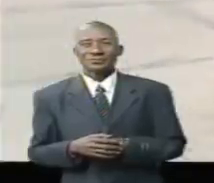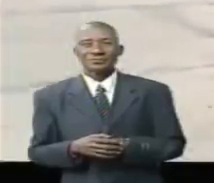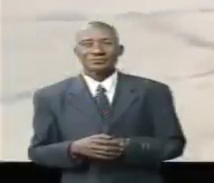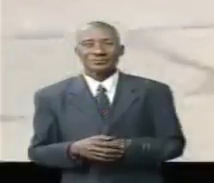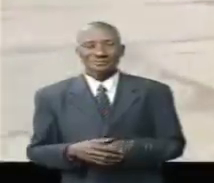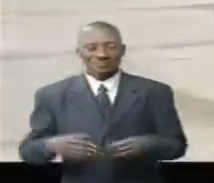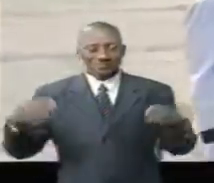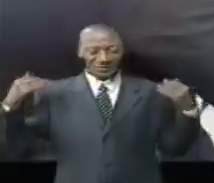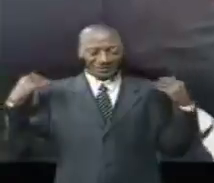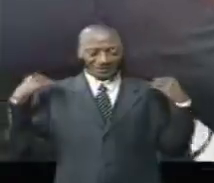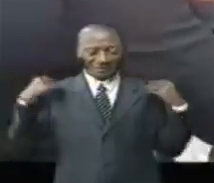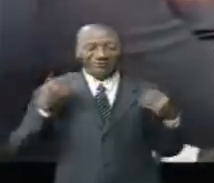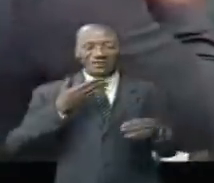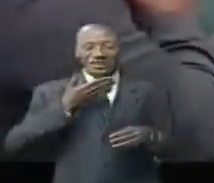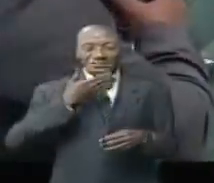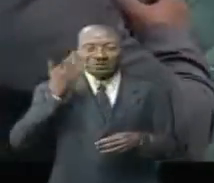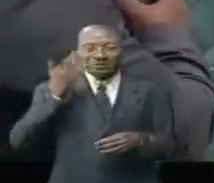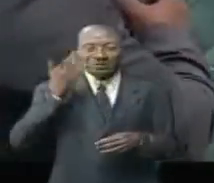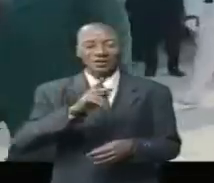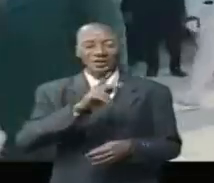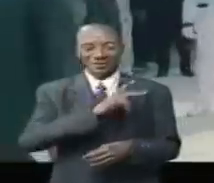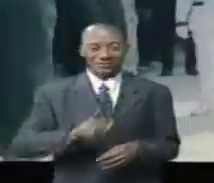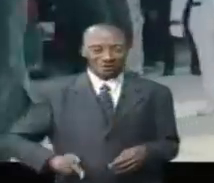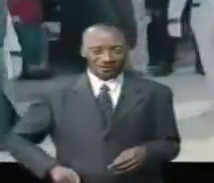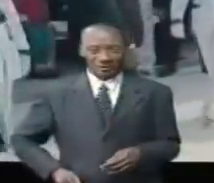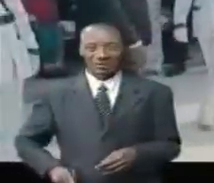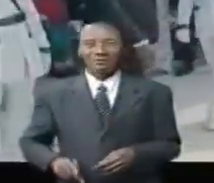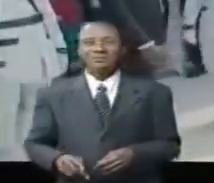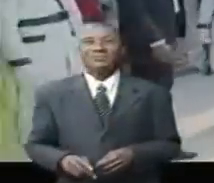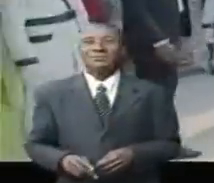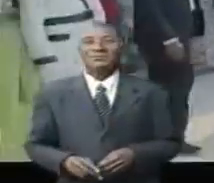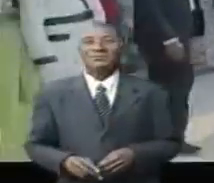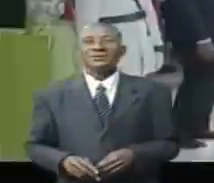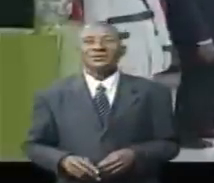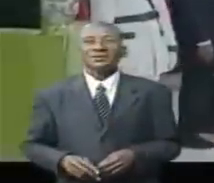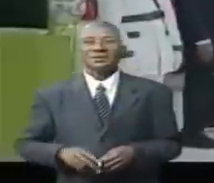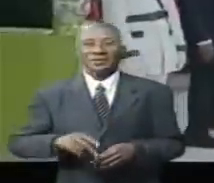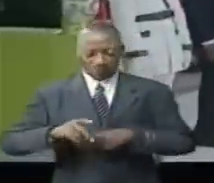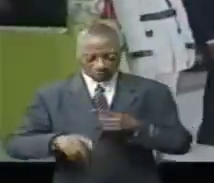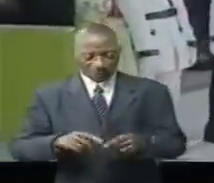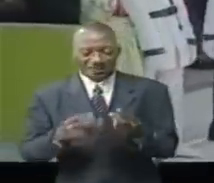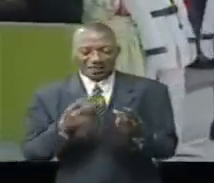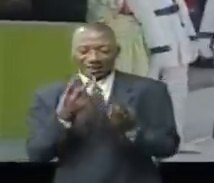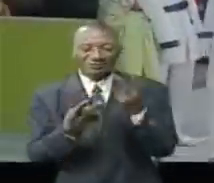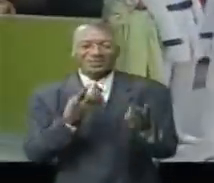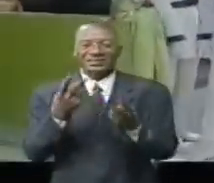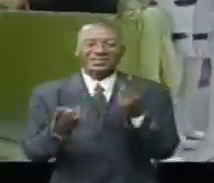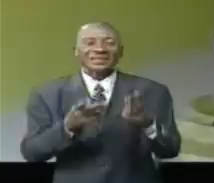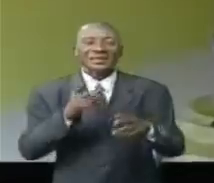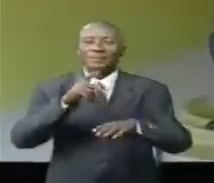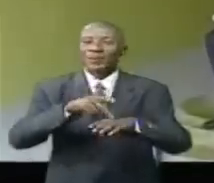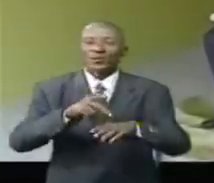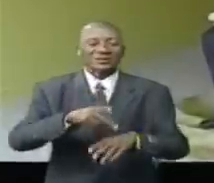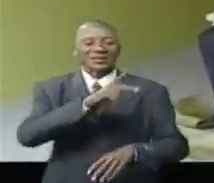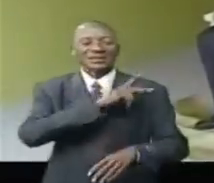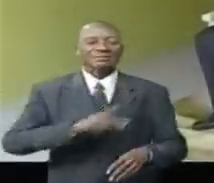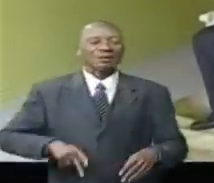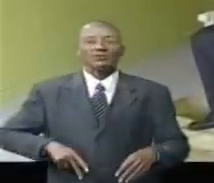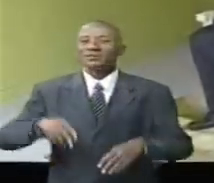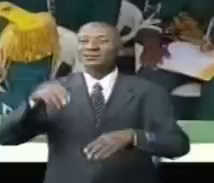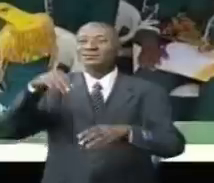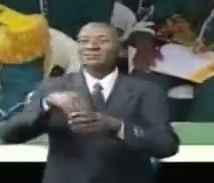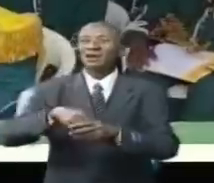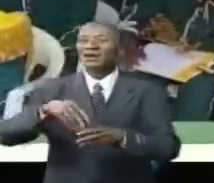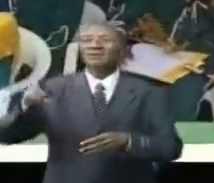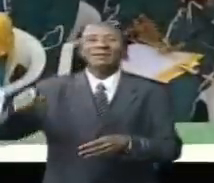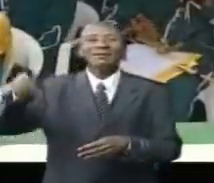en République du Congo, les chefs spirituels et représentants légaux de l'église kimbanguiste, son éminence Simon Kimbangu Kiangane, séjourne depuis le